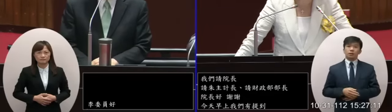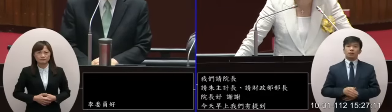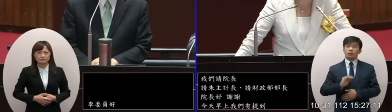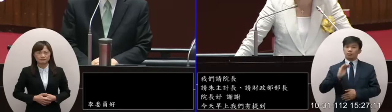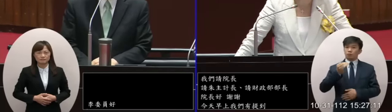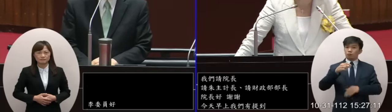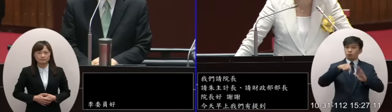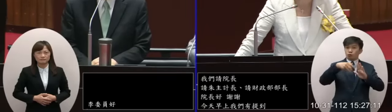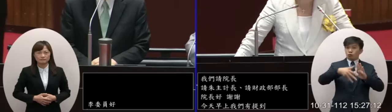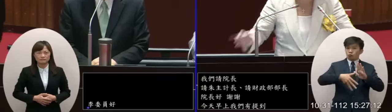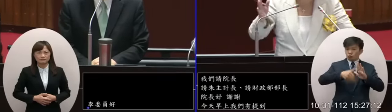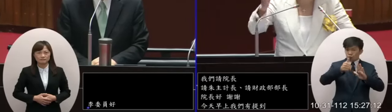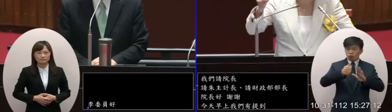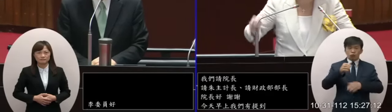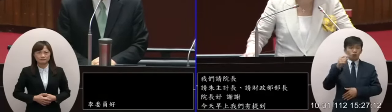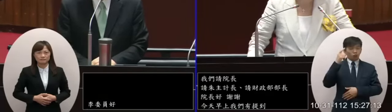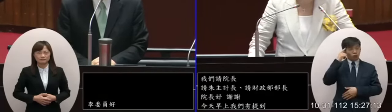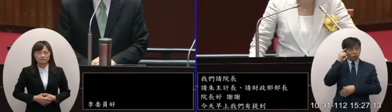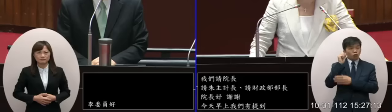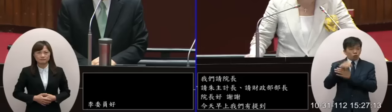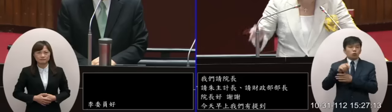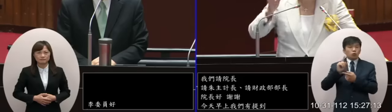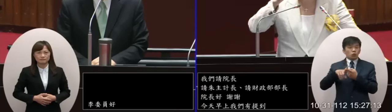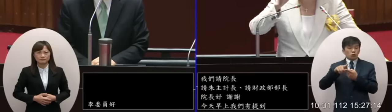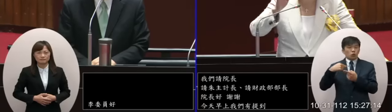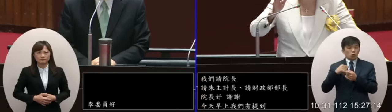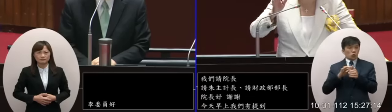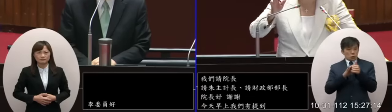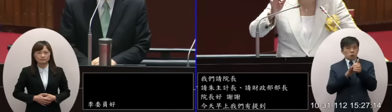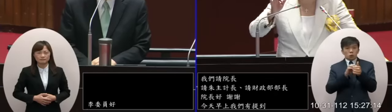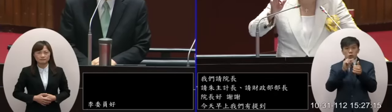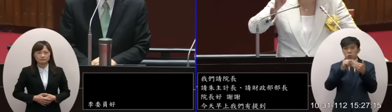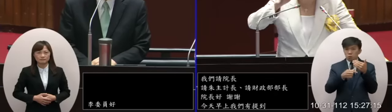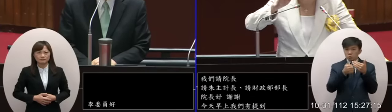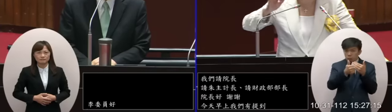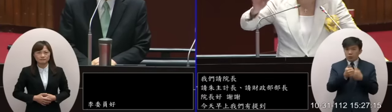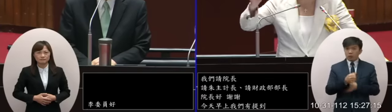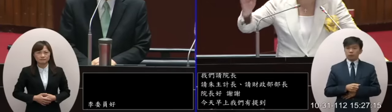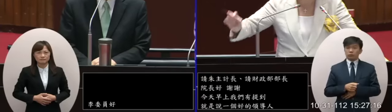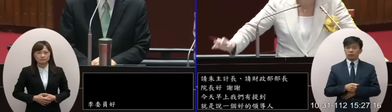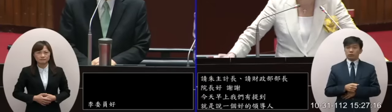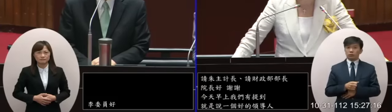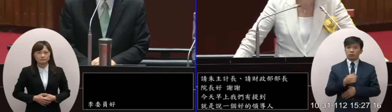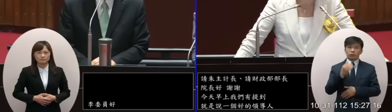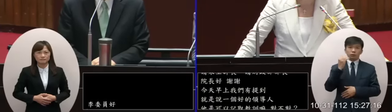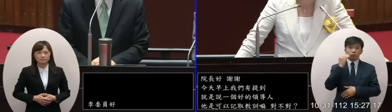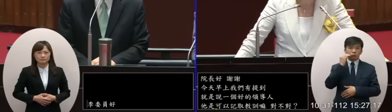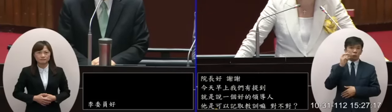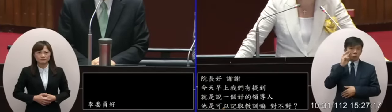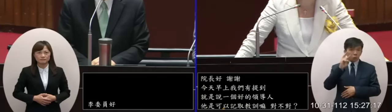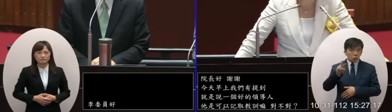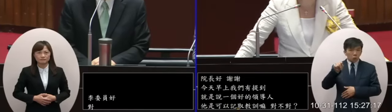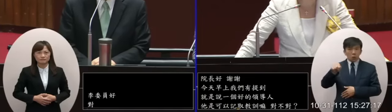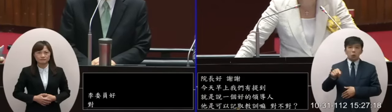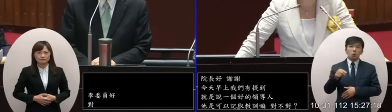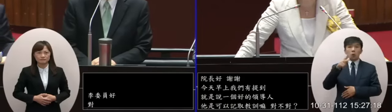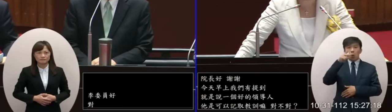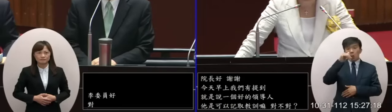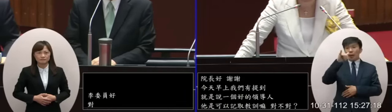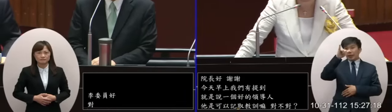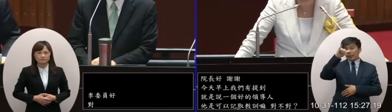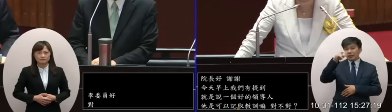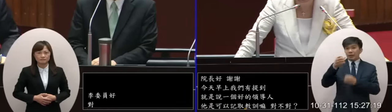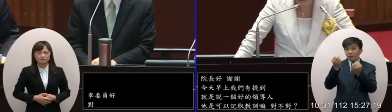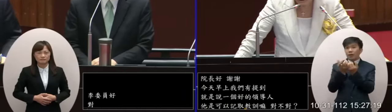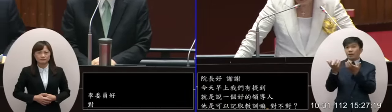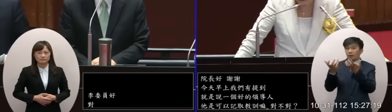这个院长你也承诺说，你是一个好的领导人，你绝对呢不会去忽视这个灰犀牛的这个现象。好，今天早上